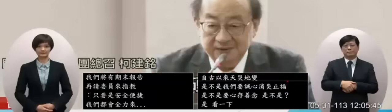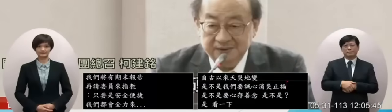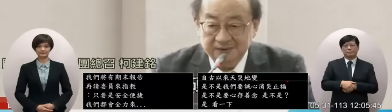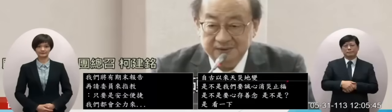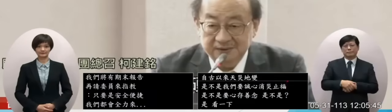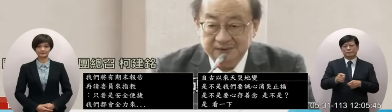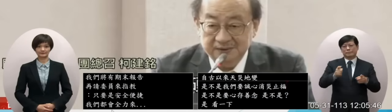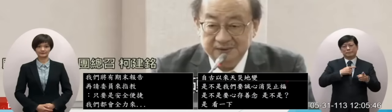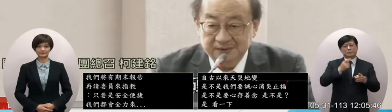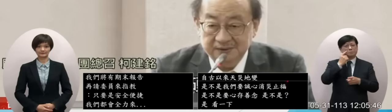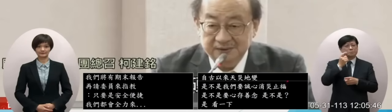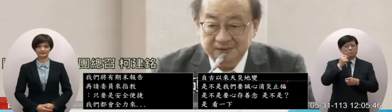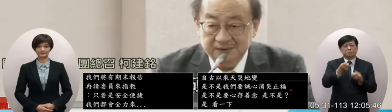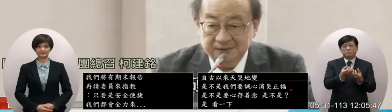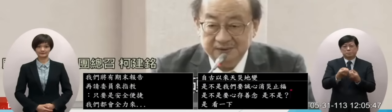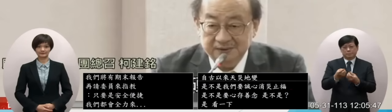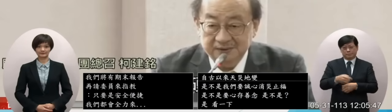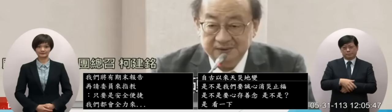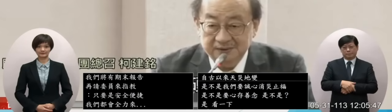这么凄惨的灾情，